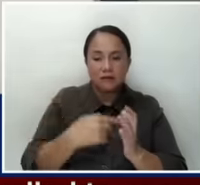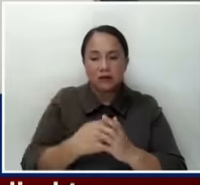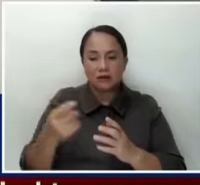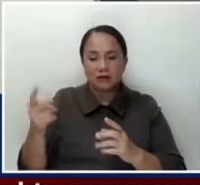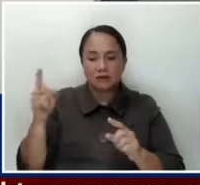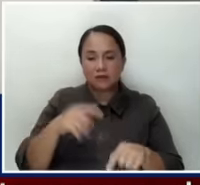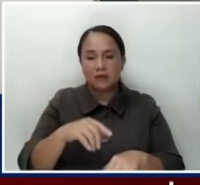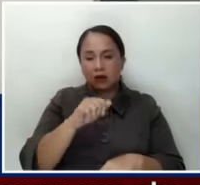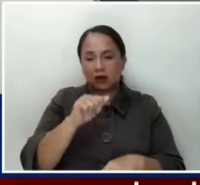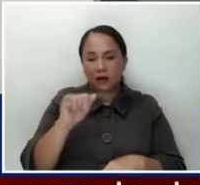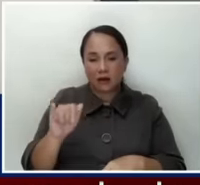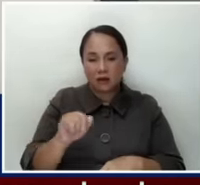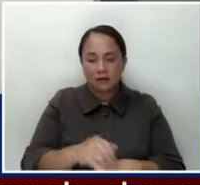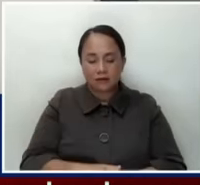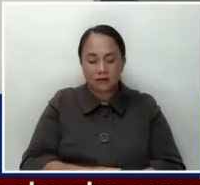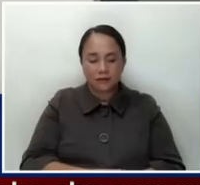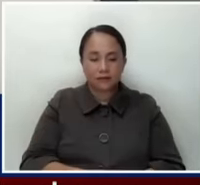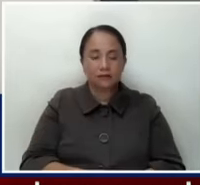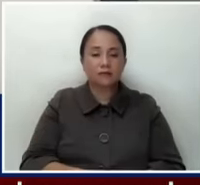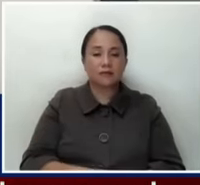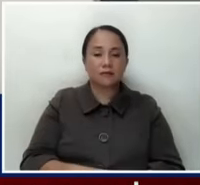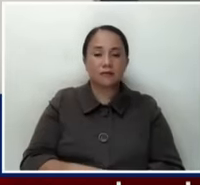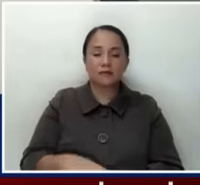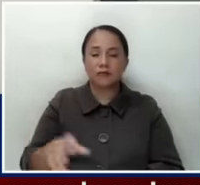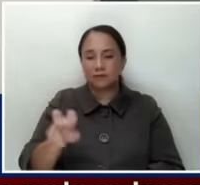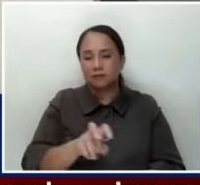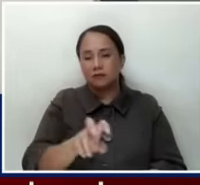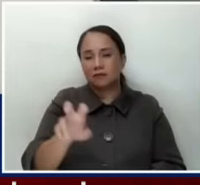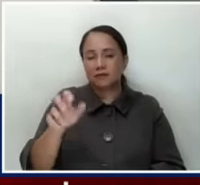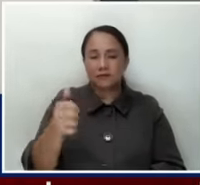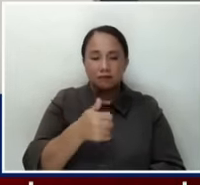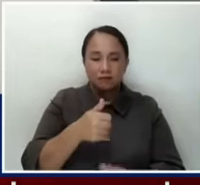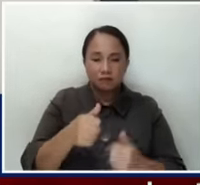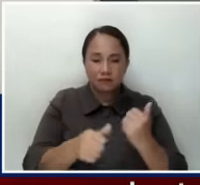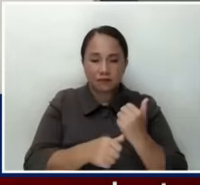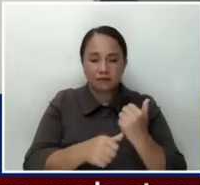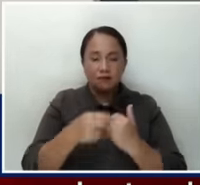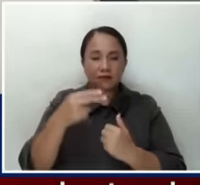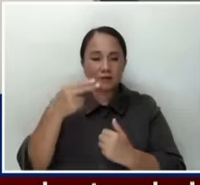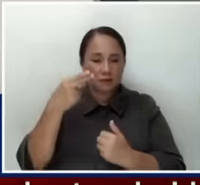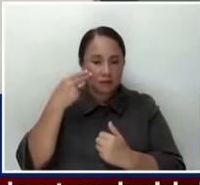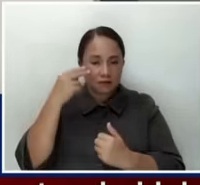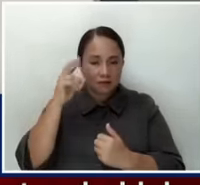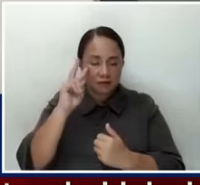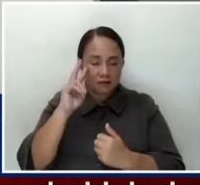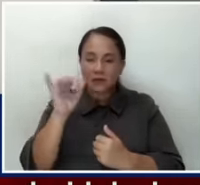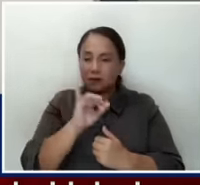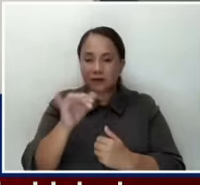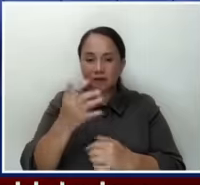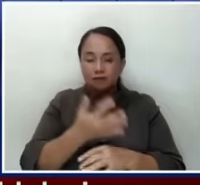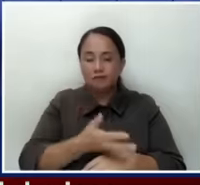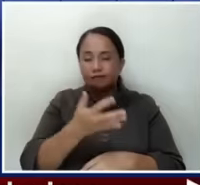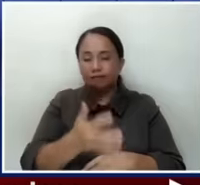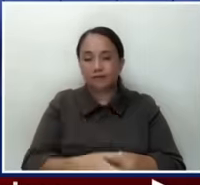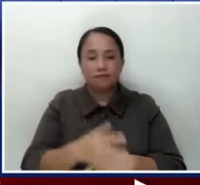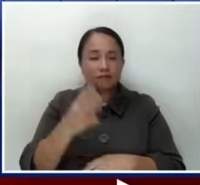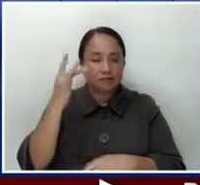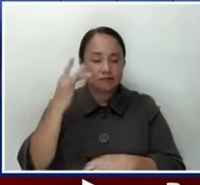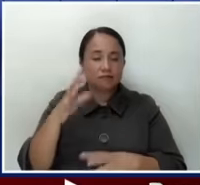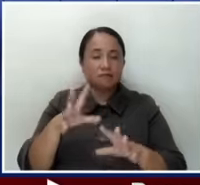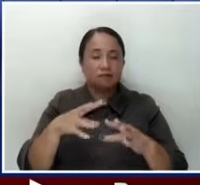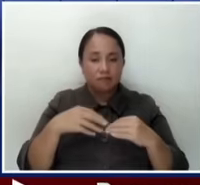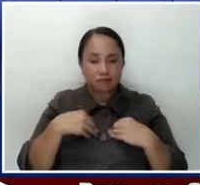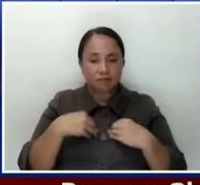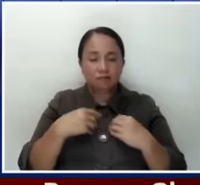AI. Mismong si Transportation Assistant Secretary Hector Villacorta na biktima rin ng scam matapos makatanggap ng